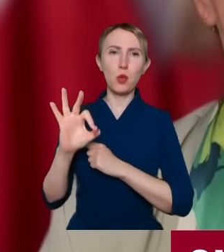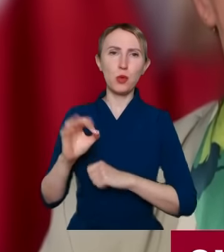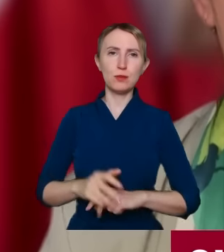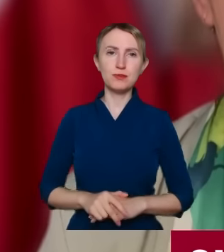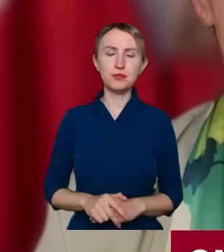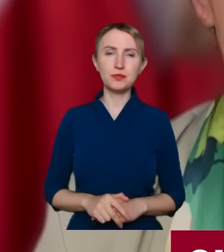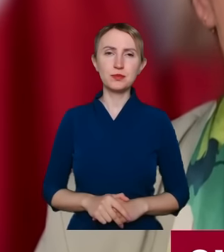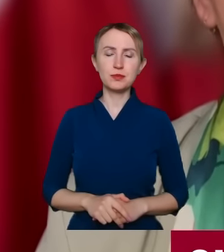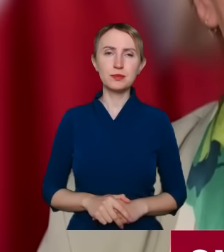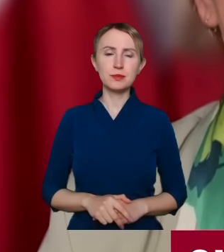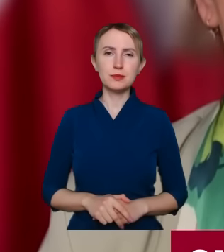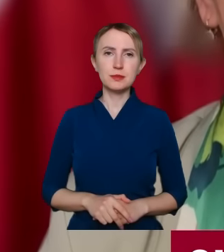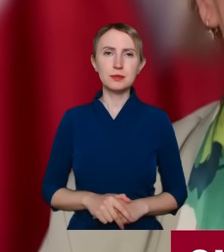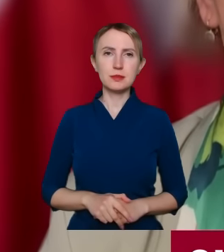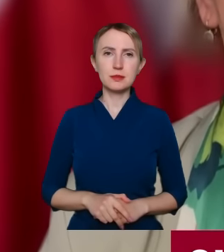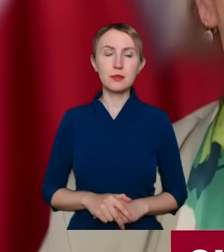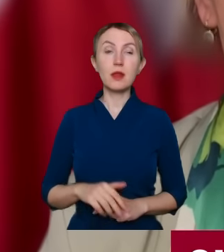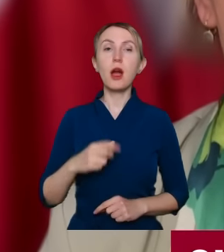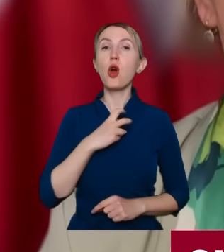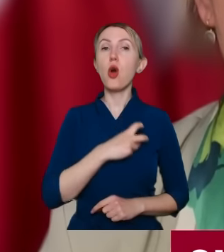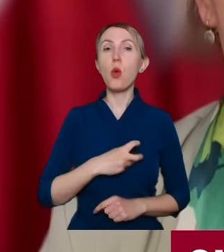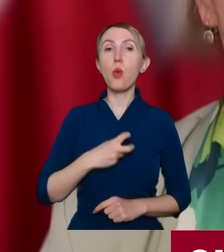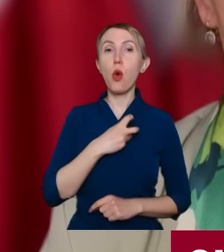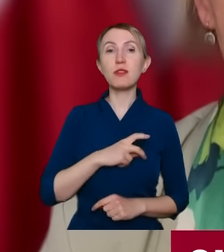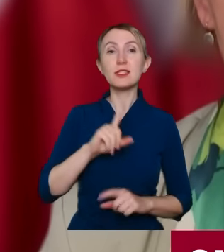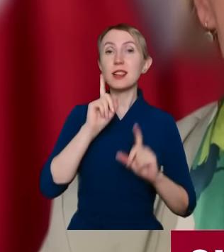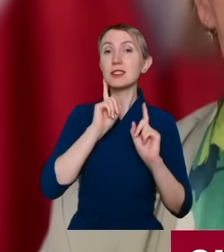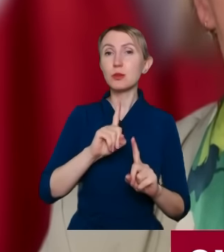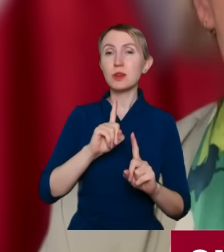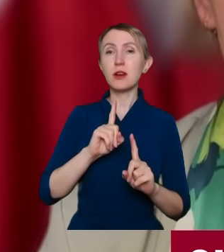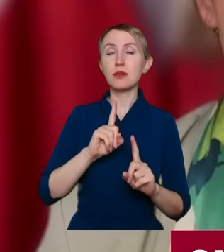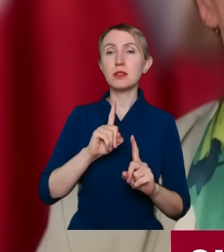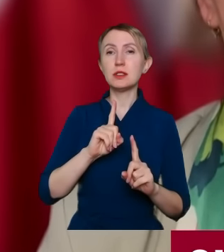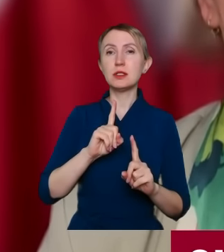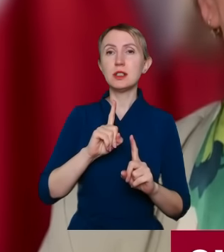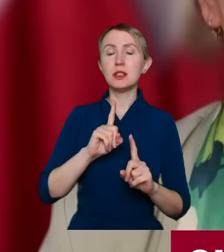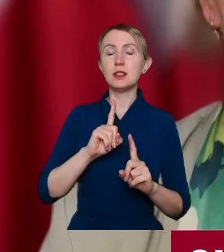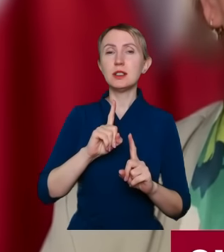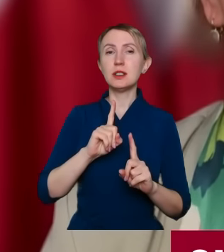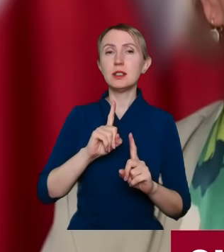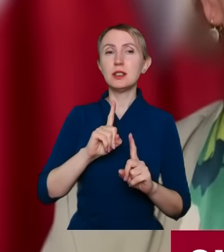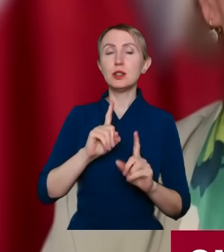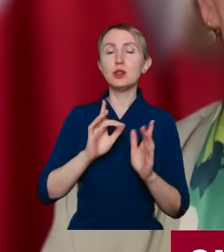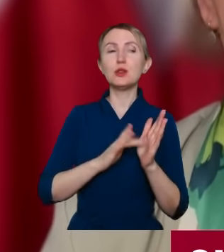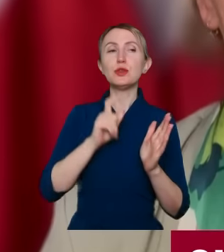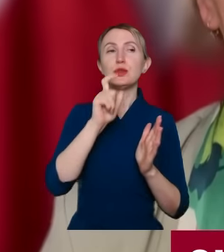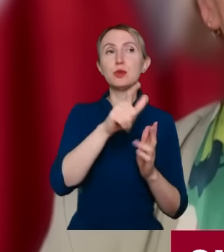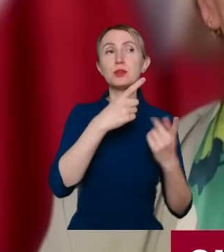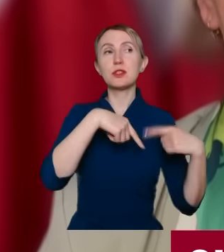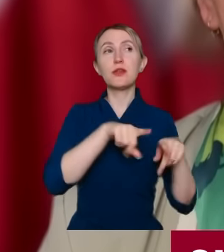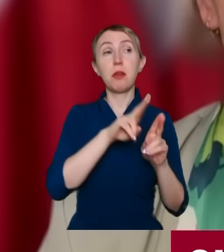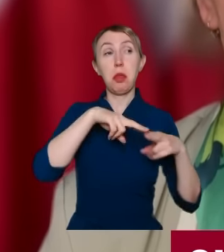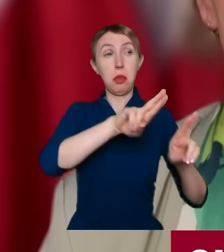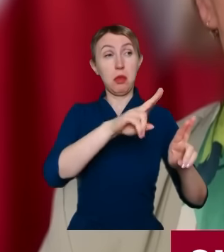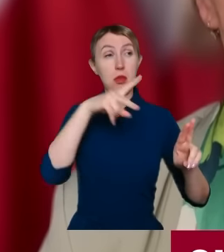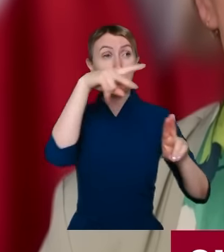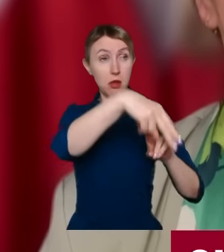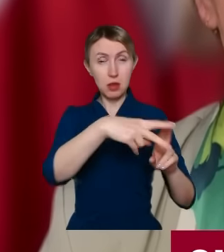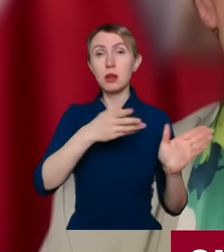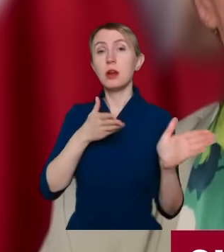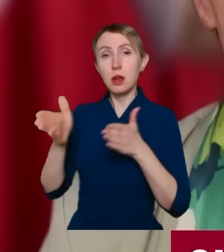momencie kiedy tak naprawdę zerwał się ze smyczy donaldowi Tuskowi i nie chciał